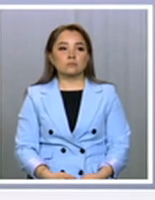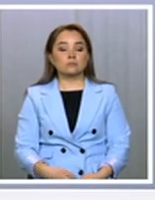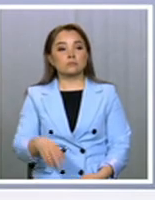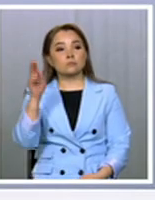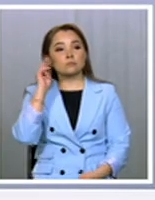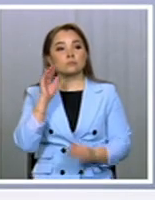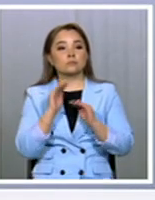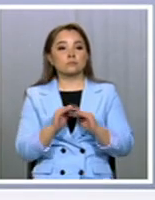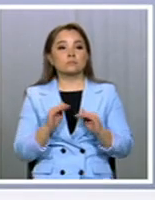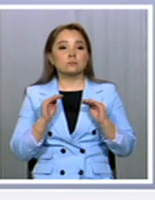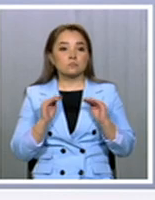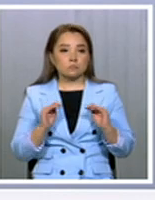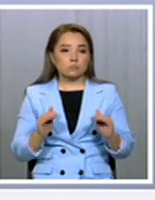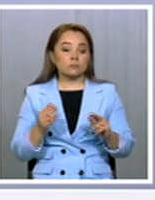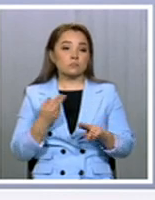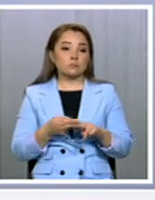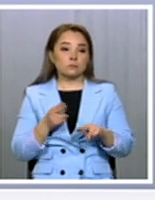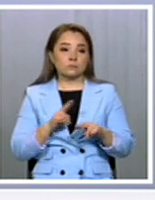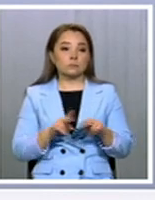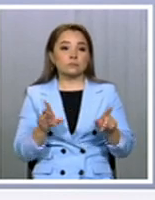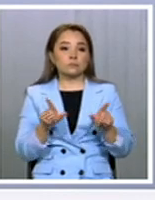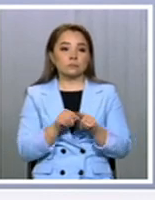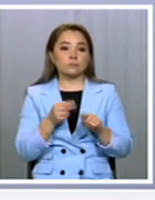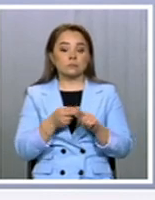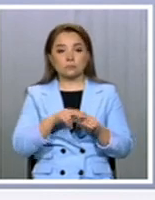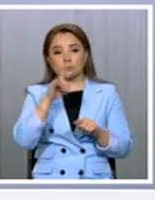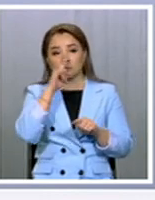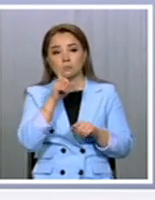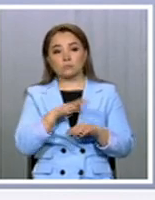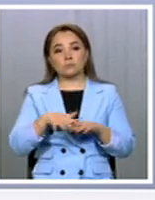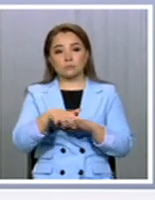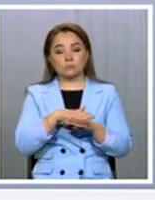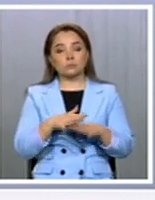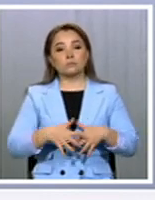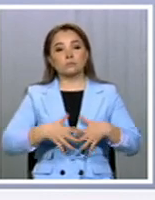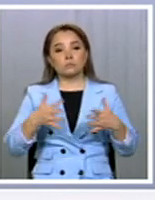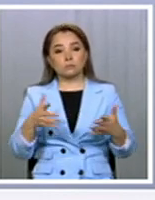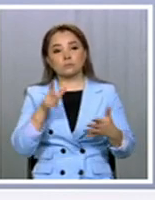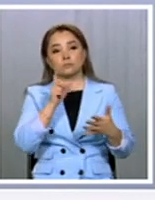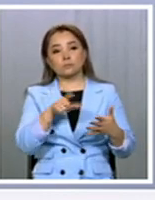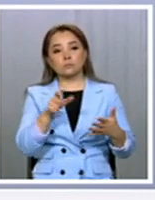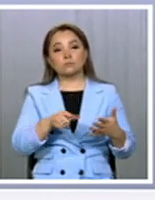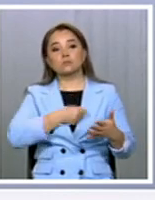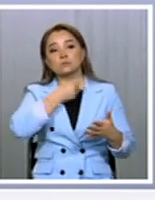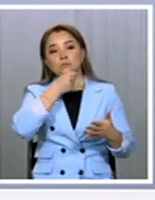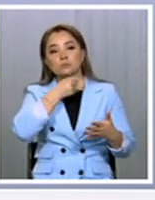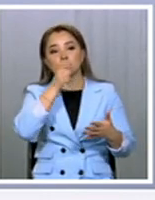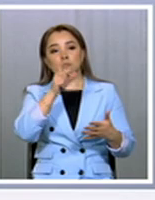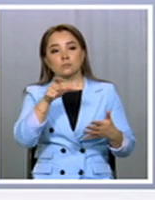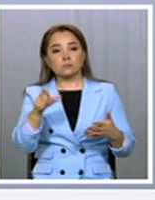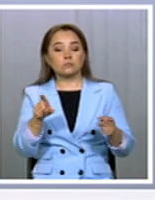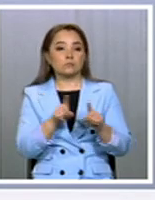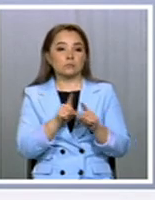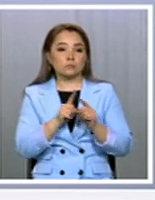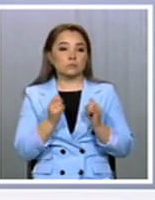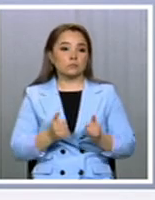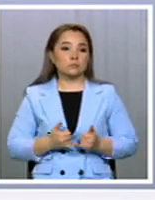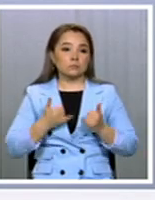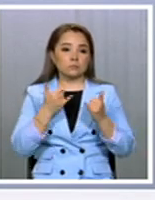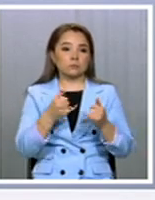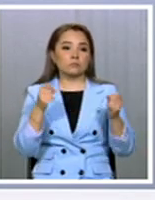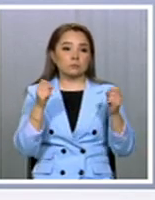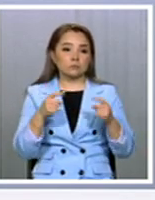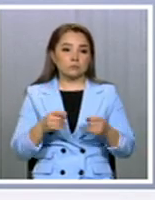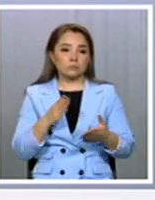Оқушылар, сонымен бірге қазақ халқына үлкен адамдарды сыйлау қасиеті де тән.